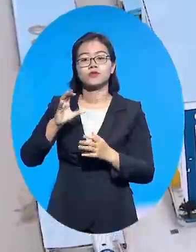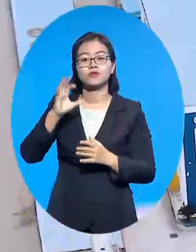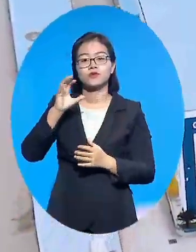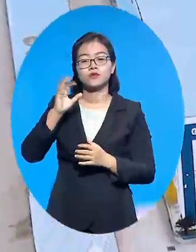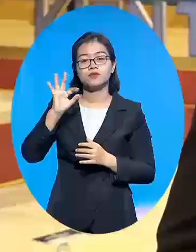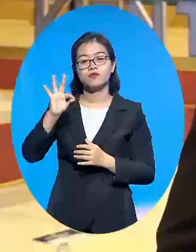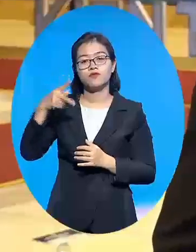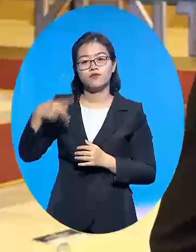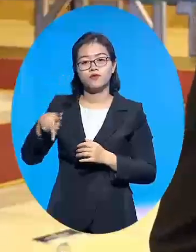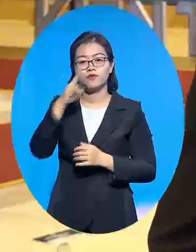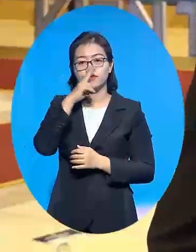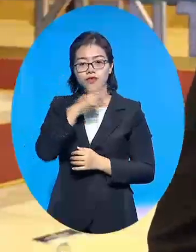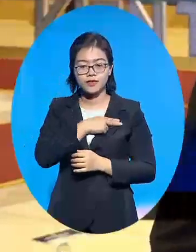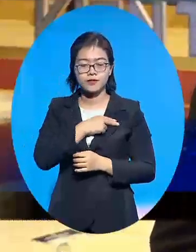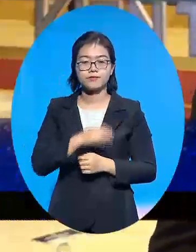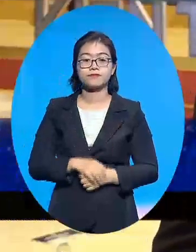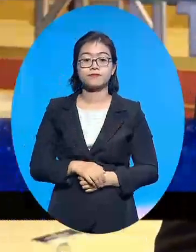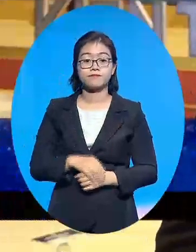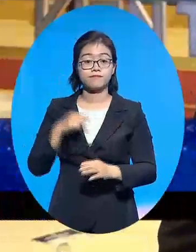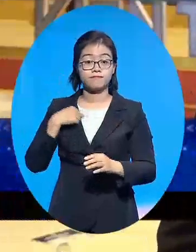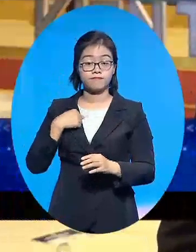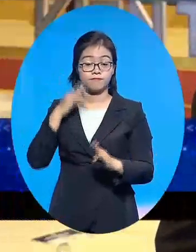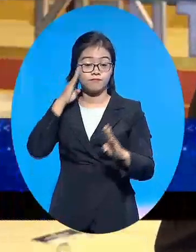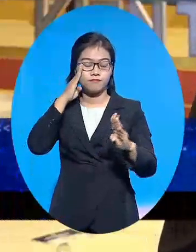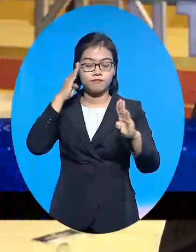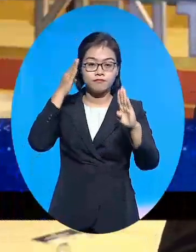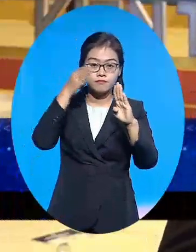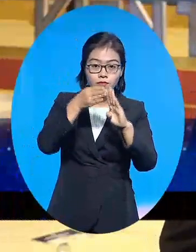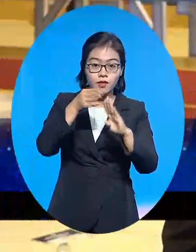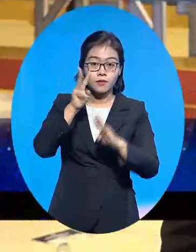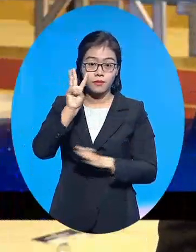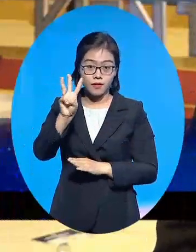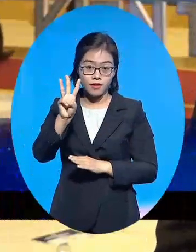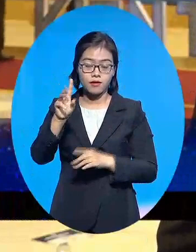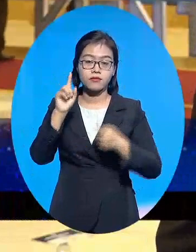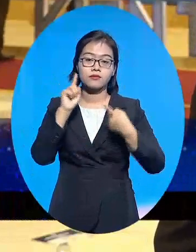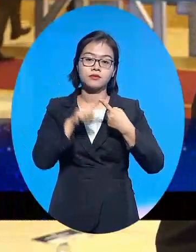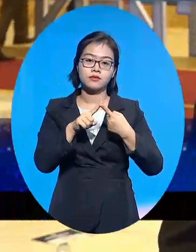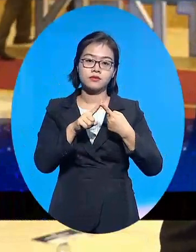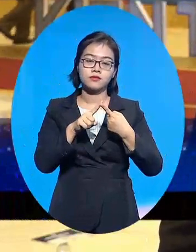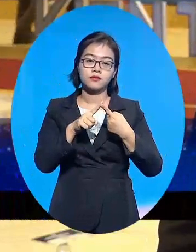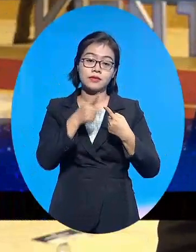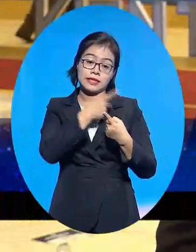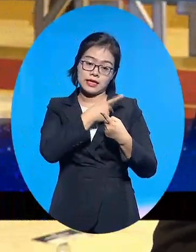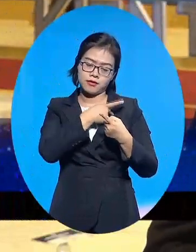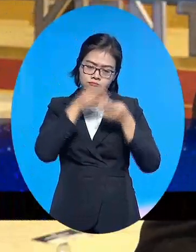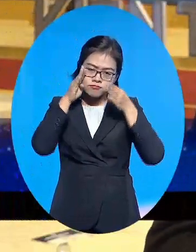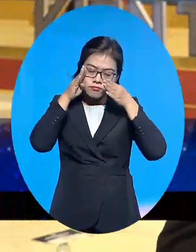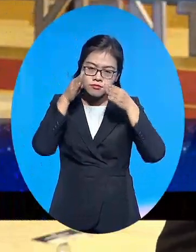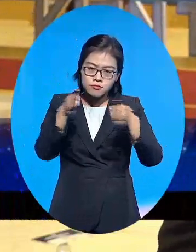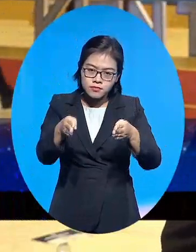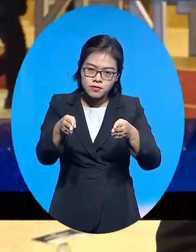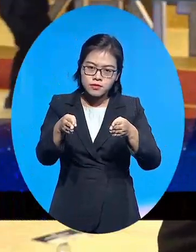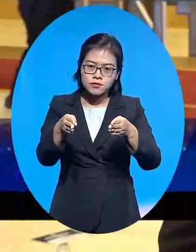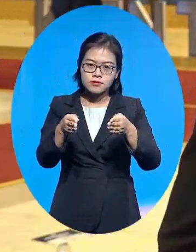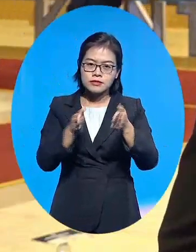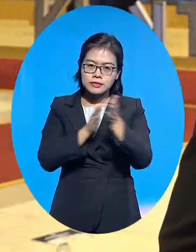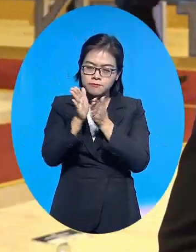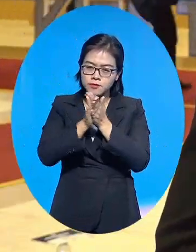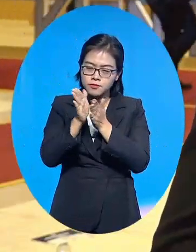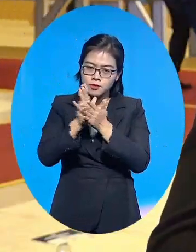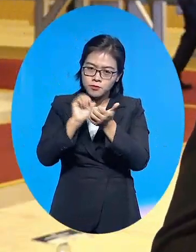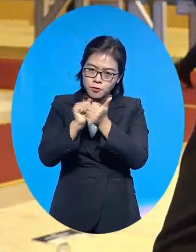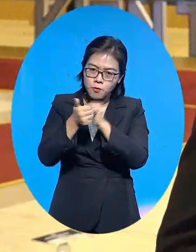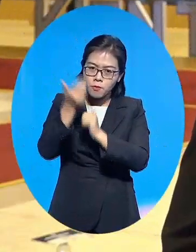phú Việt Nam ba cái định hướng mà dnp đã và đang sẽ tiếp tục thực hiện về tình huống đầu tiên là đặt khách hàng ở trung tâm thông qua cái việc liên tục đổi